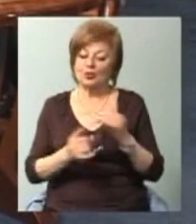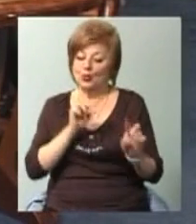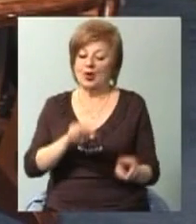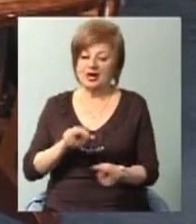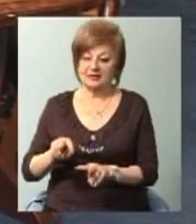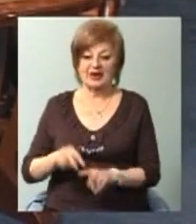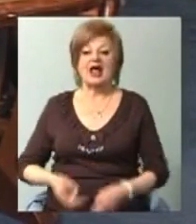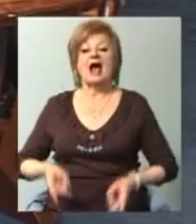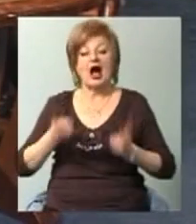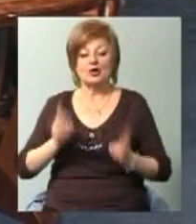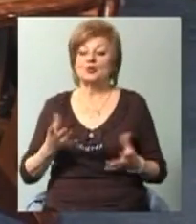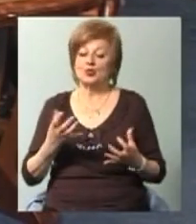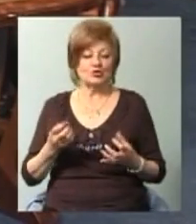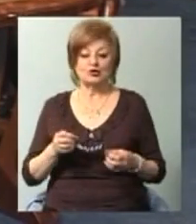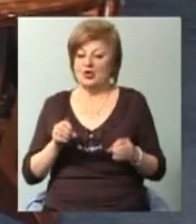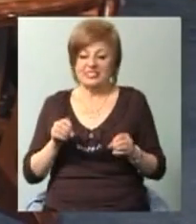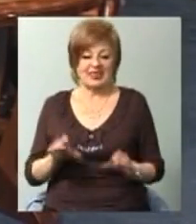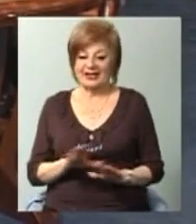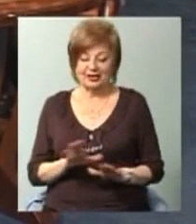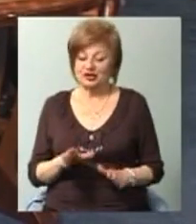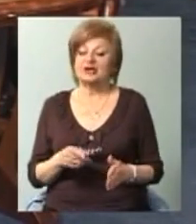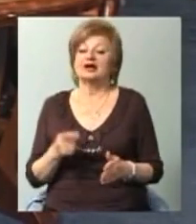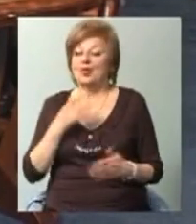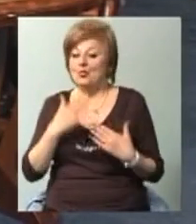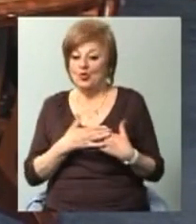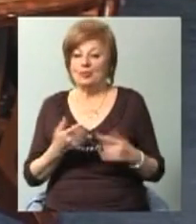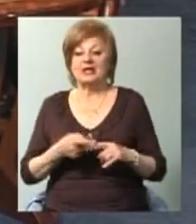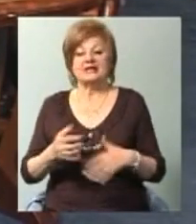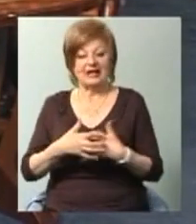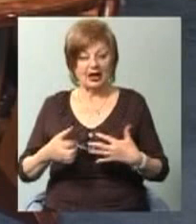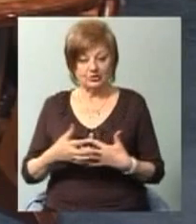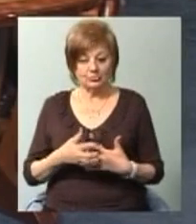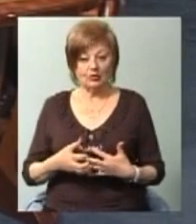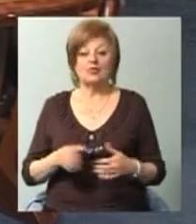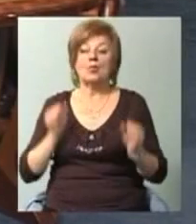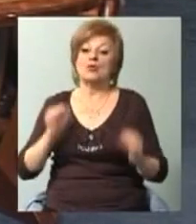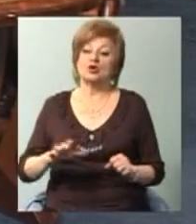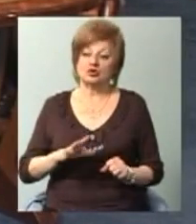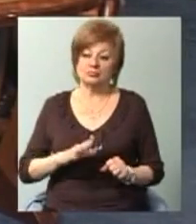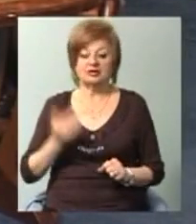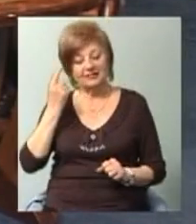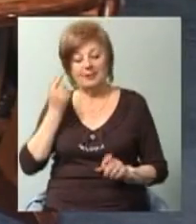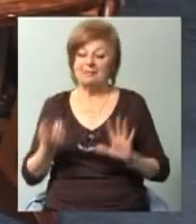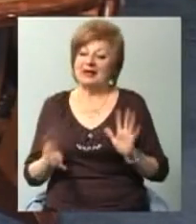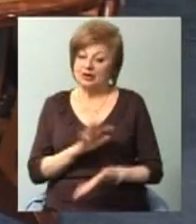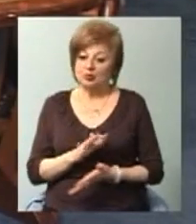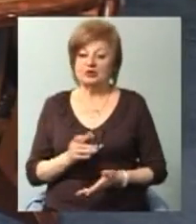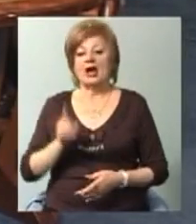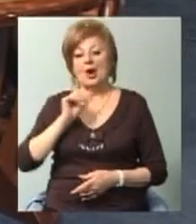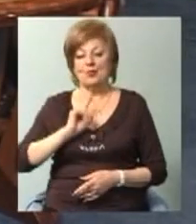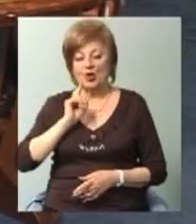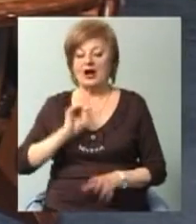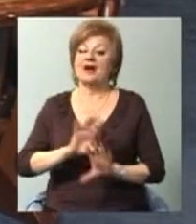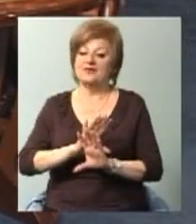Ну, а для тих, хто ще не наважився полюбити цих котиків, цих пухнастих тваринок, можливо, ви й передумаєте. Ну, а на сьогодні ми з